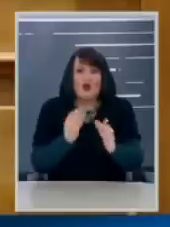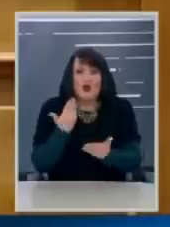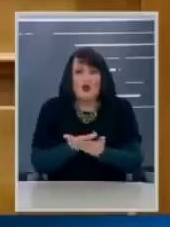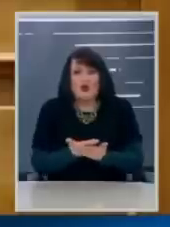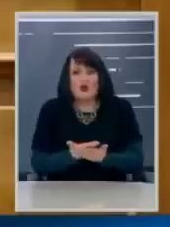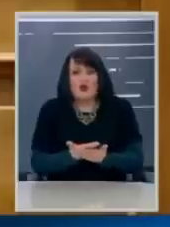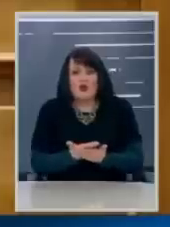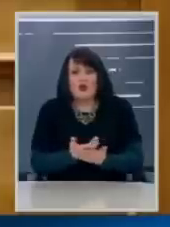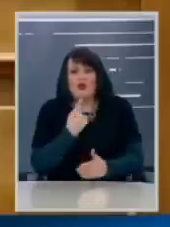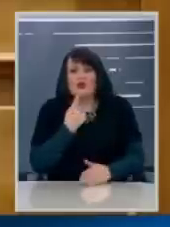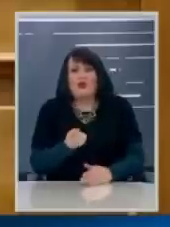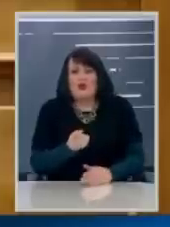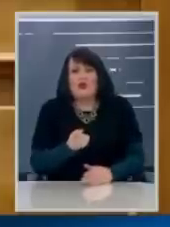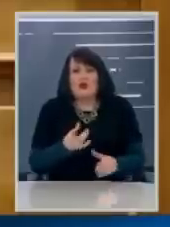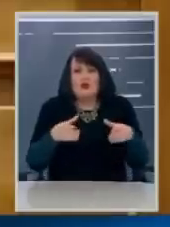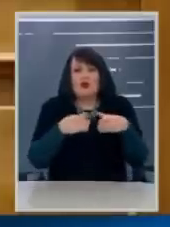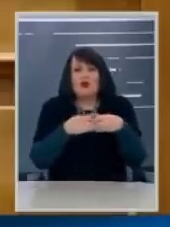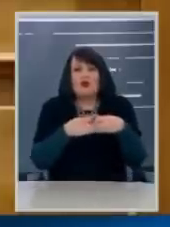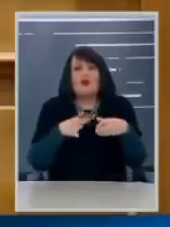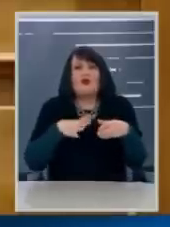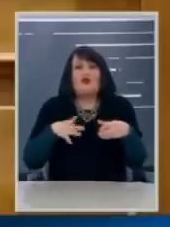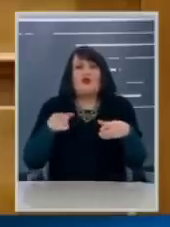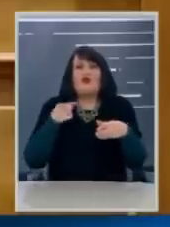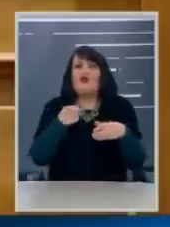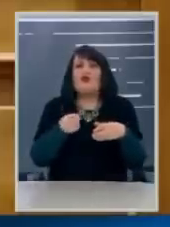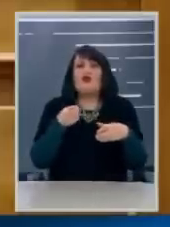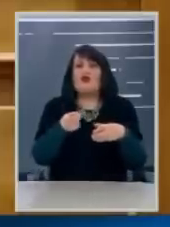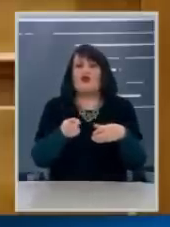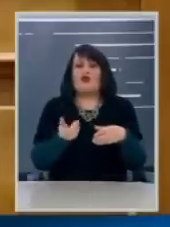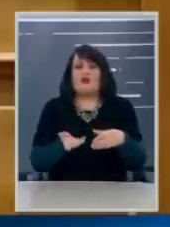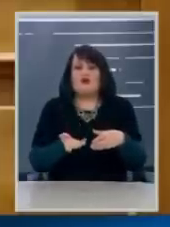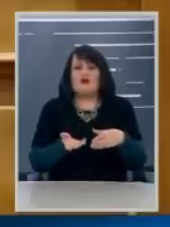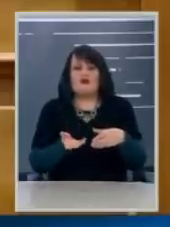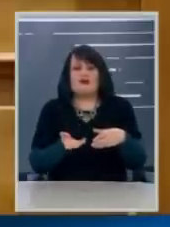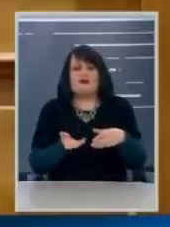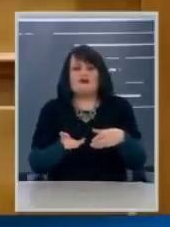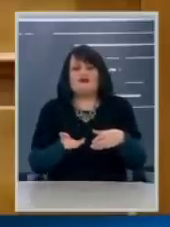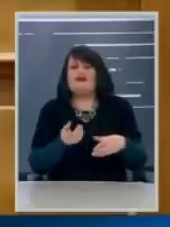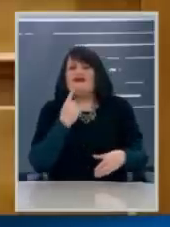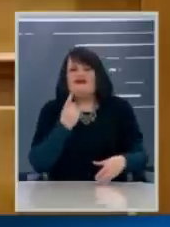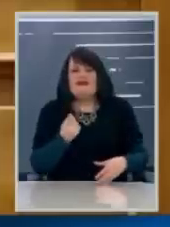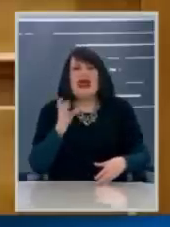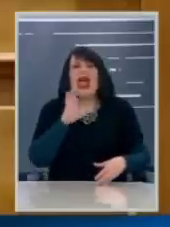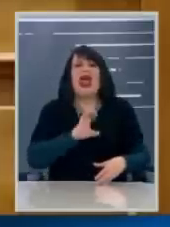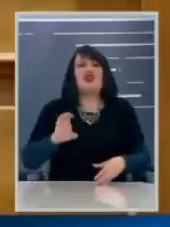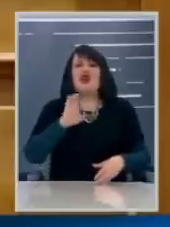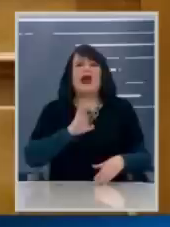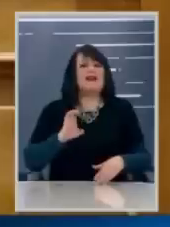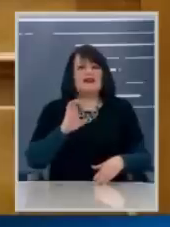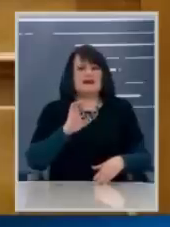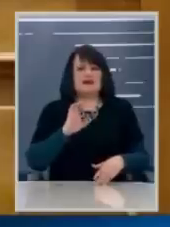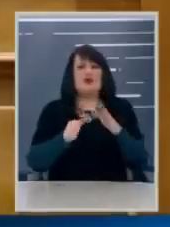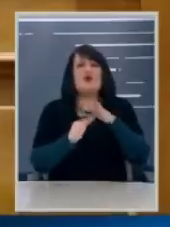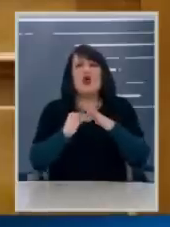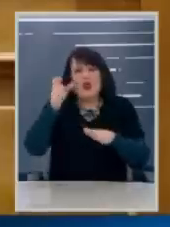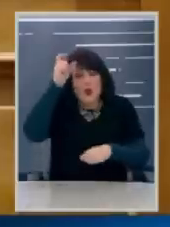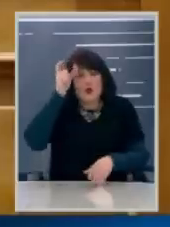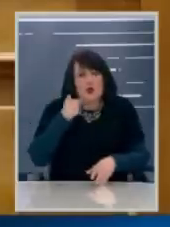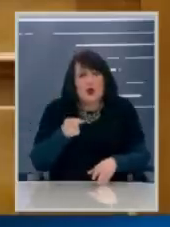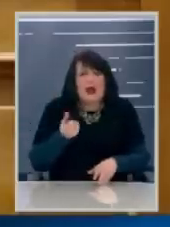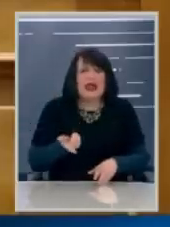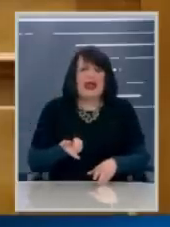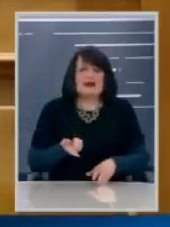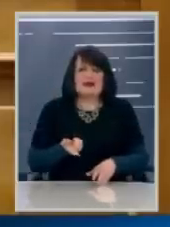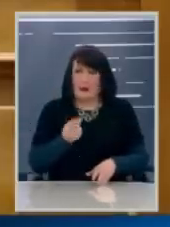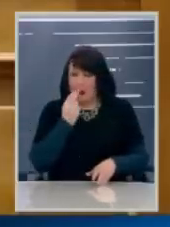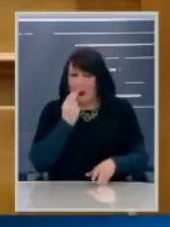ότι εντάσσονται στην ομάδα που πήγαν να σκοτώσουν, να δολοφονήσουν τον Ερντογάν. Είναι λοιπόν πολύ σοβαρό